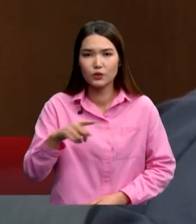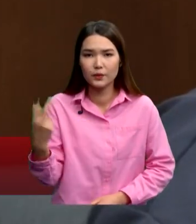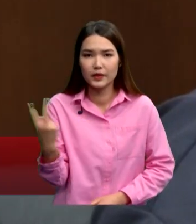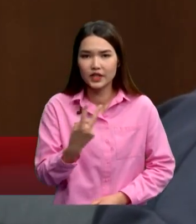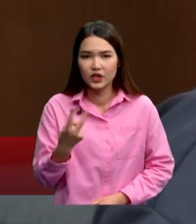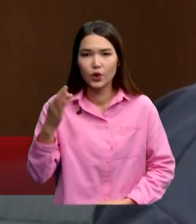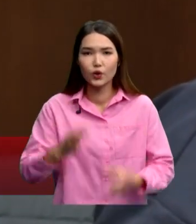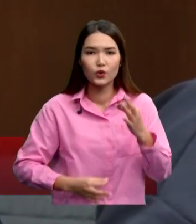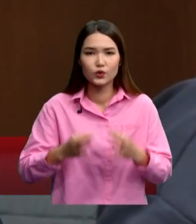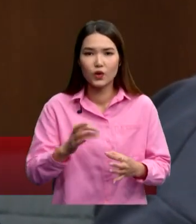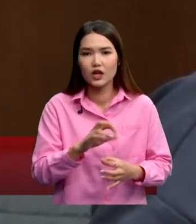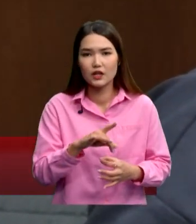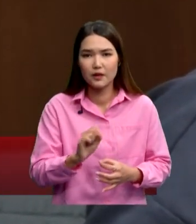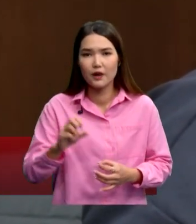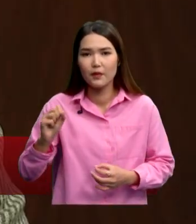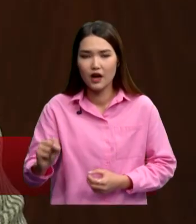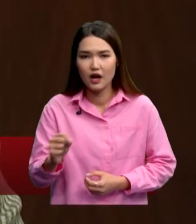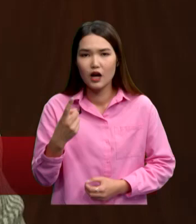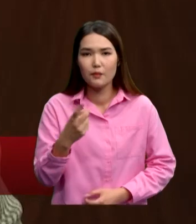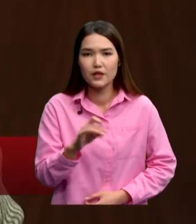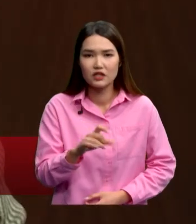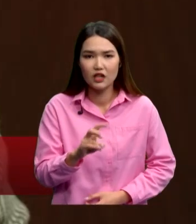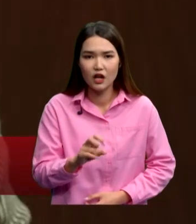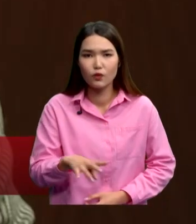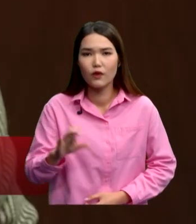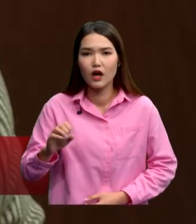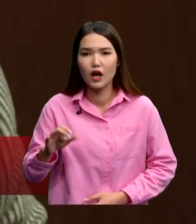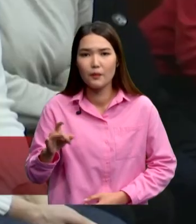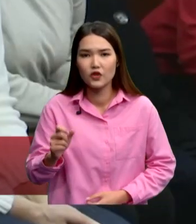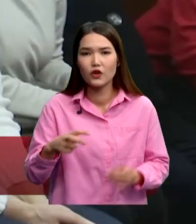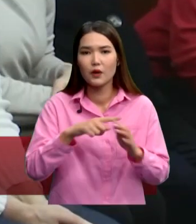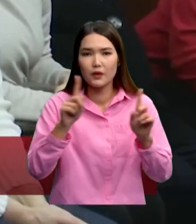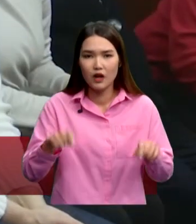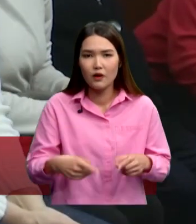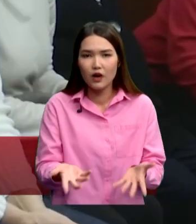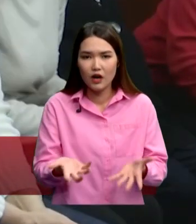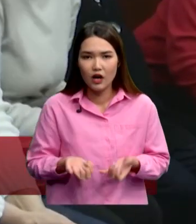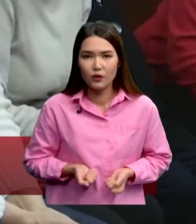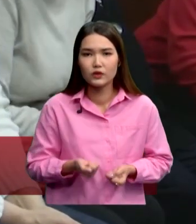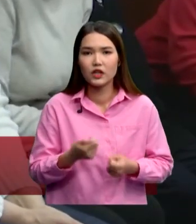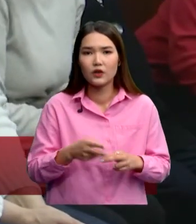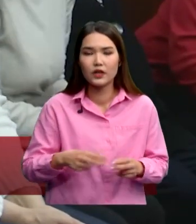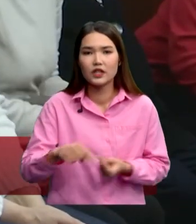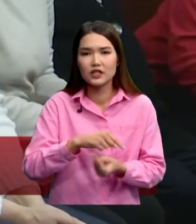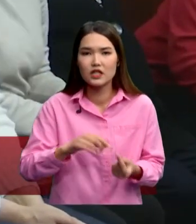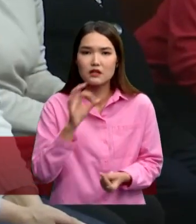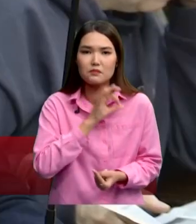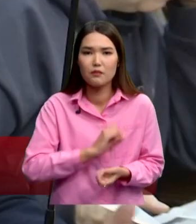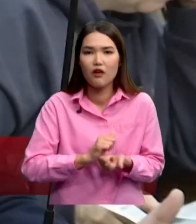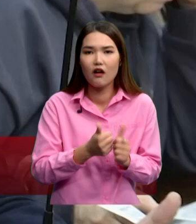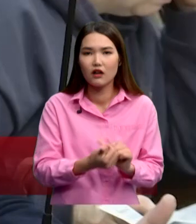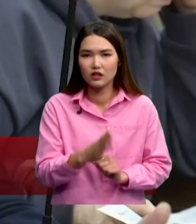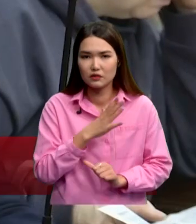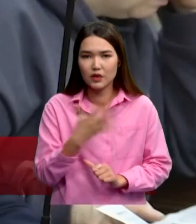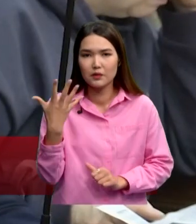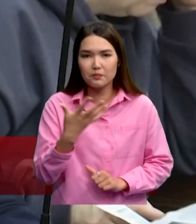2-ші сотының судьясы Ибрагим Әлкенов Біртанов пен Әбішевті платформаны қабылдау кезінде өкілеттілігін теріс пайдаланды деп